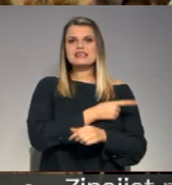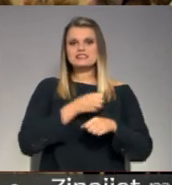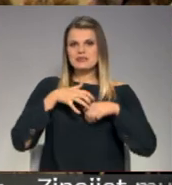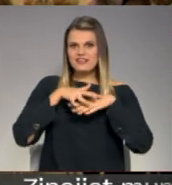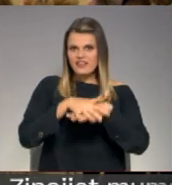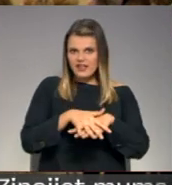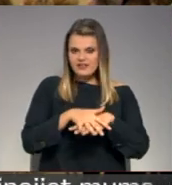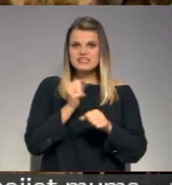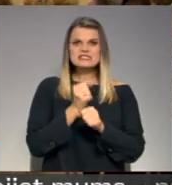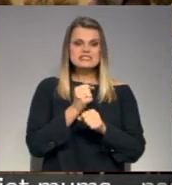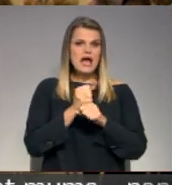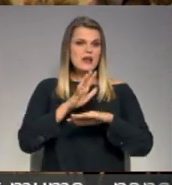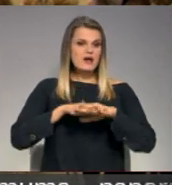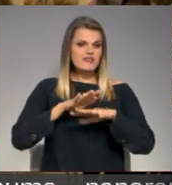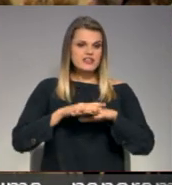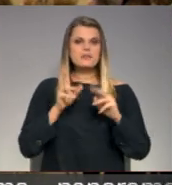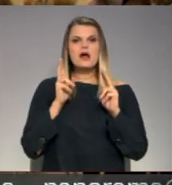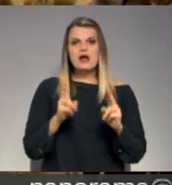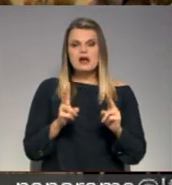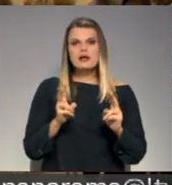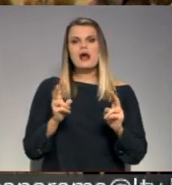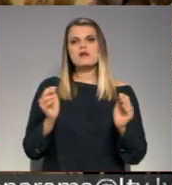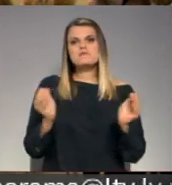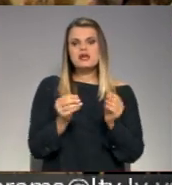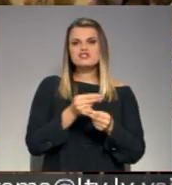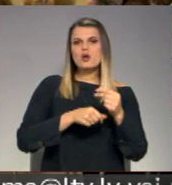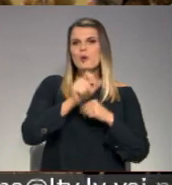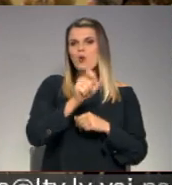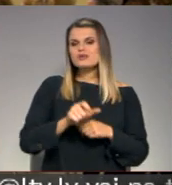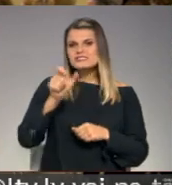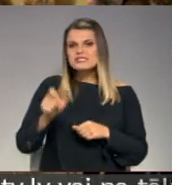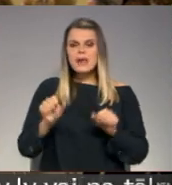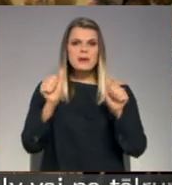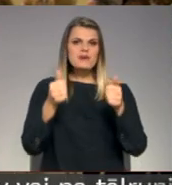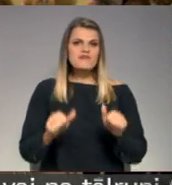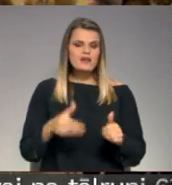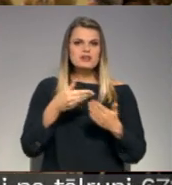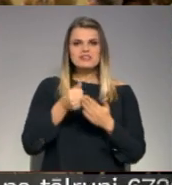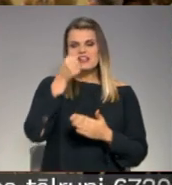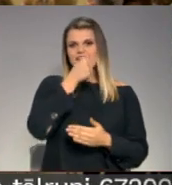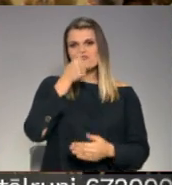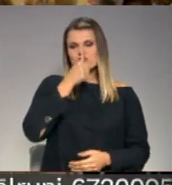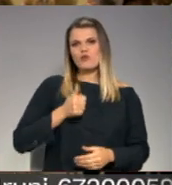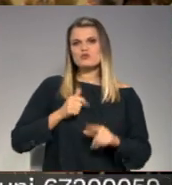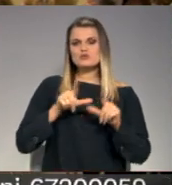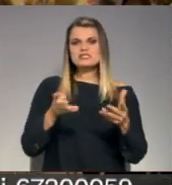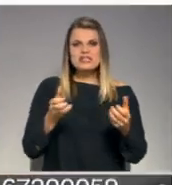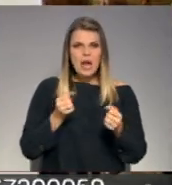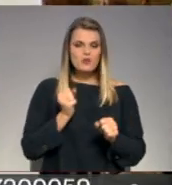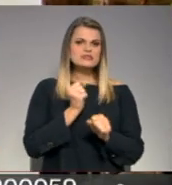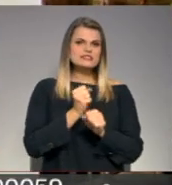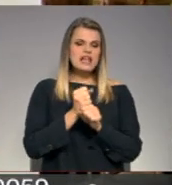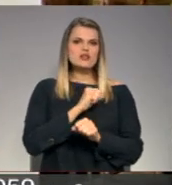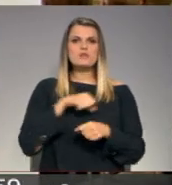integrēties darba tirgu, kā mazajiem uzņēmējiem veidot savus individuālos uzņēmumus, strādāt